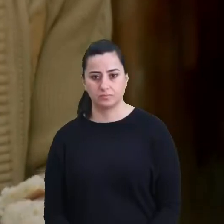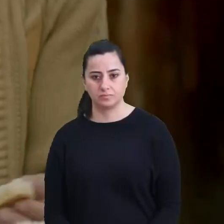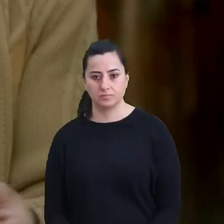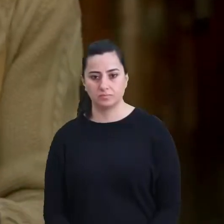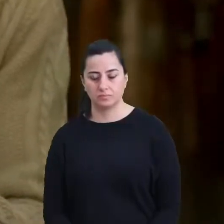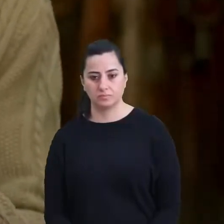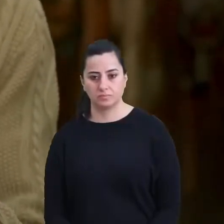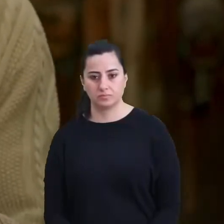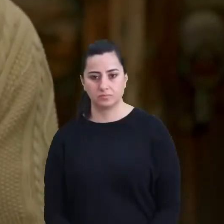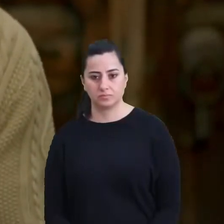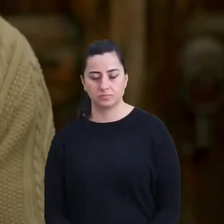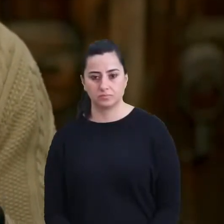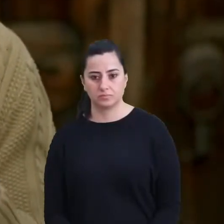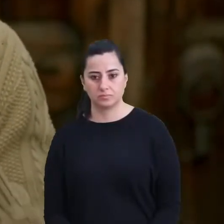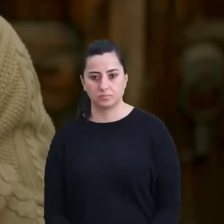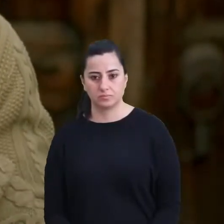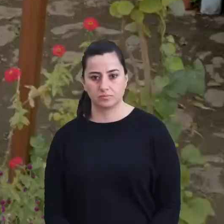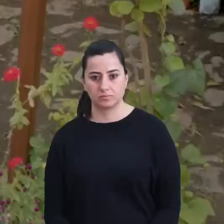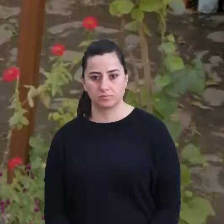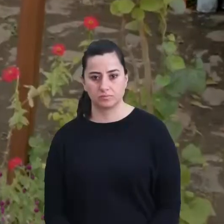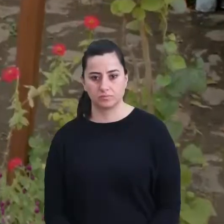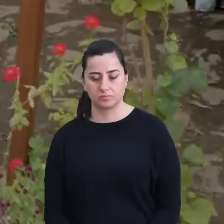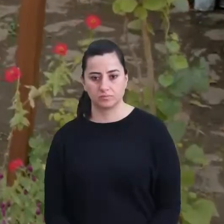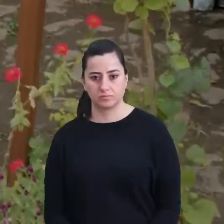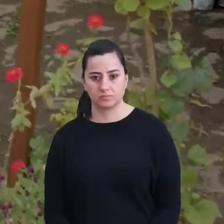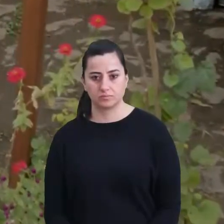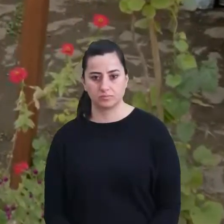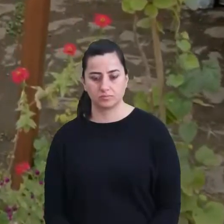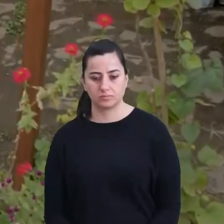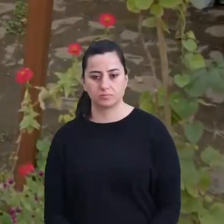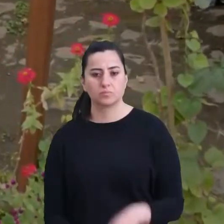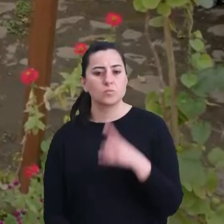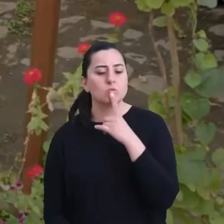Kahvaltı masasında oturmuş. Yağına sürdüğü ekmeği iştahla attı ağzına.